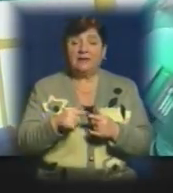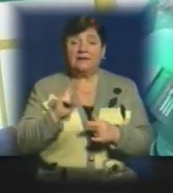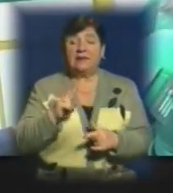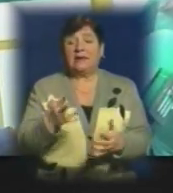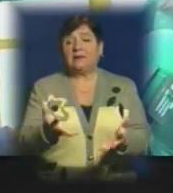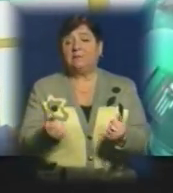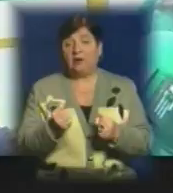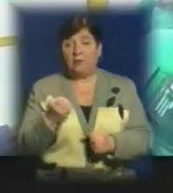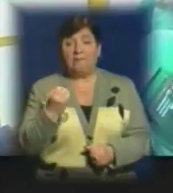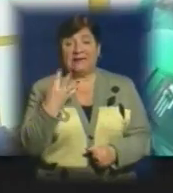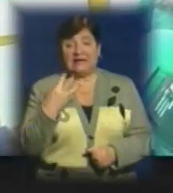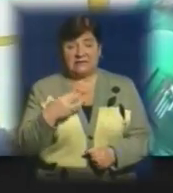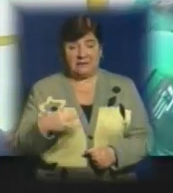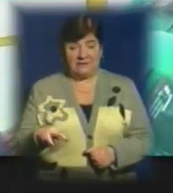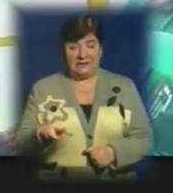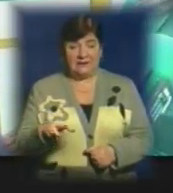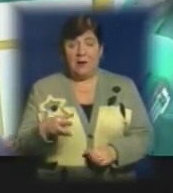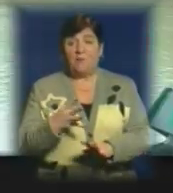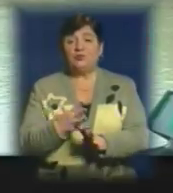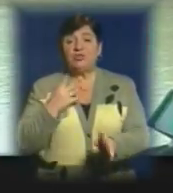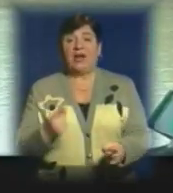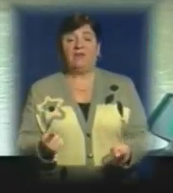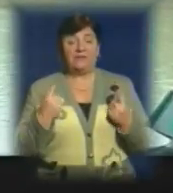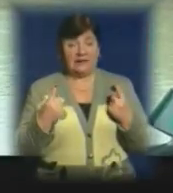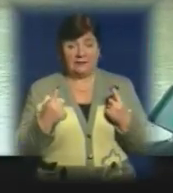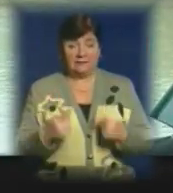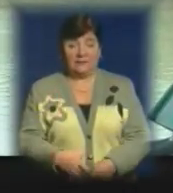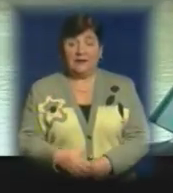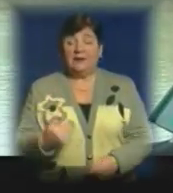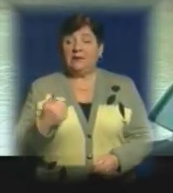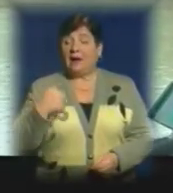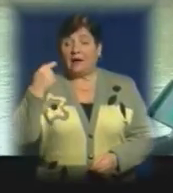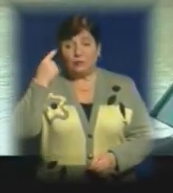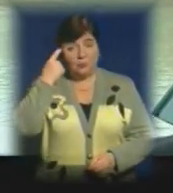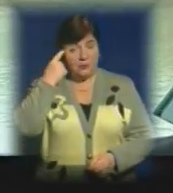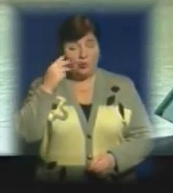прийомі 15 хвилин. Бо черги великі. Я думаю, що